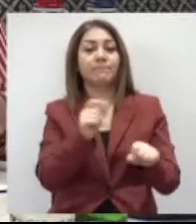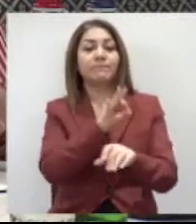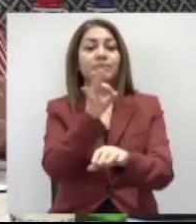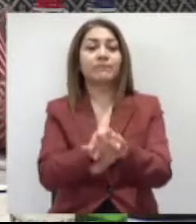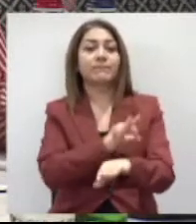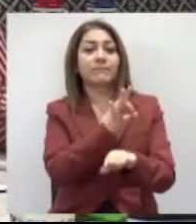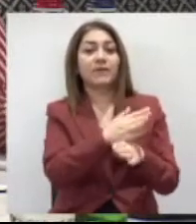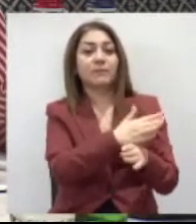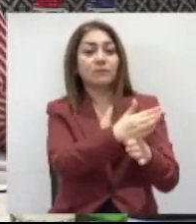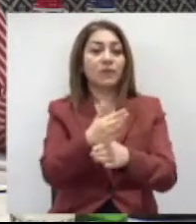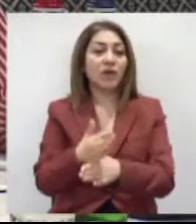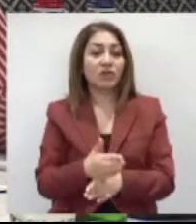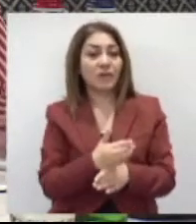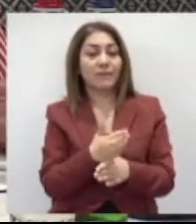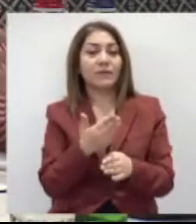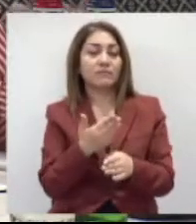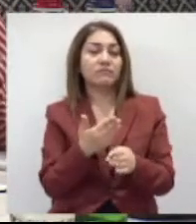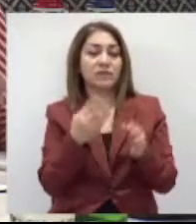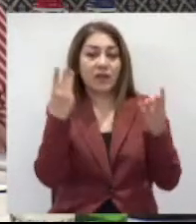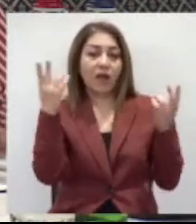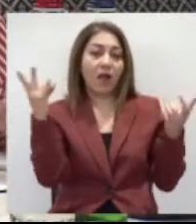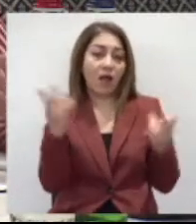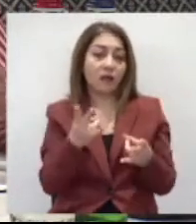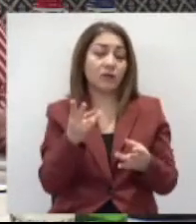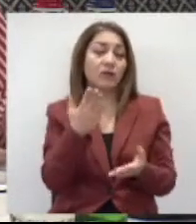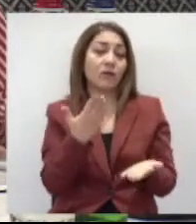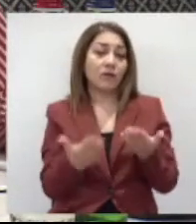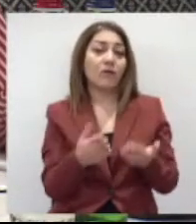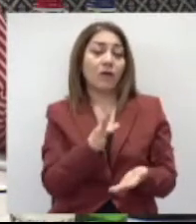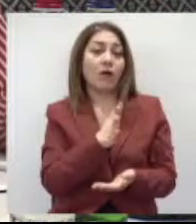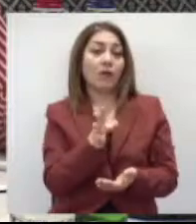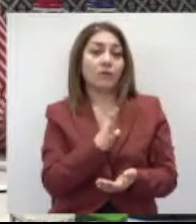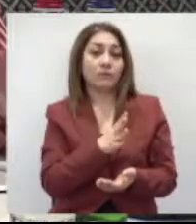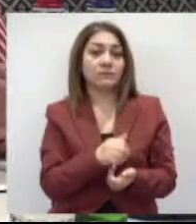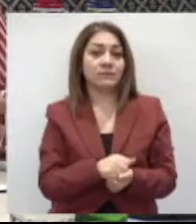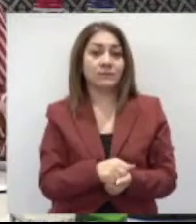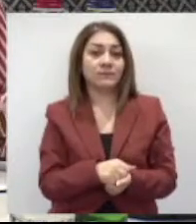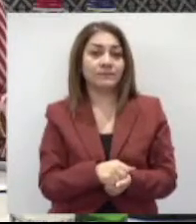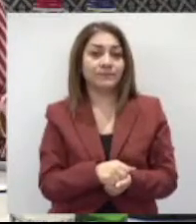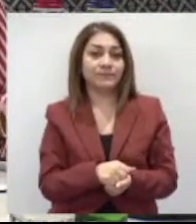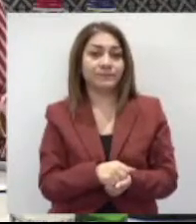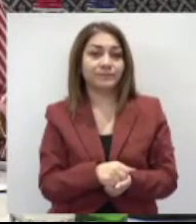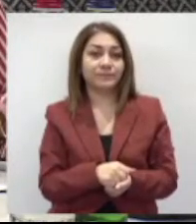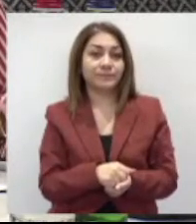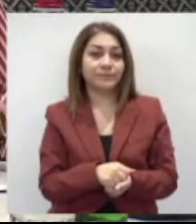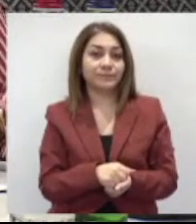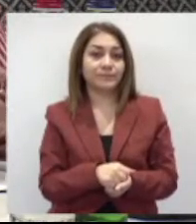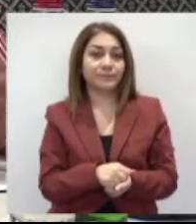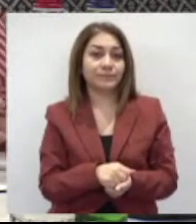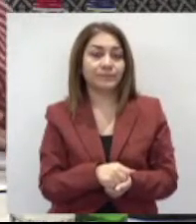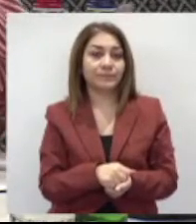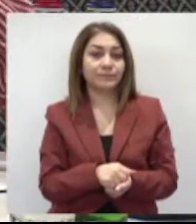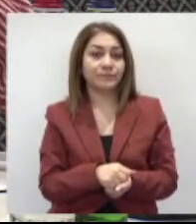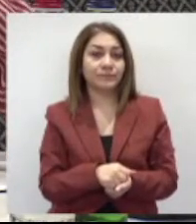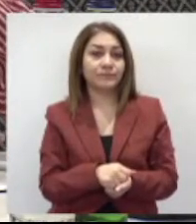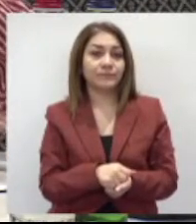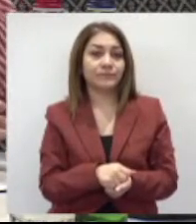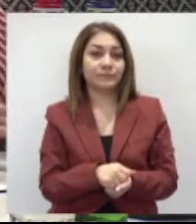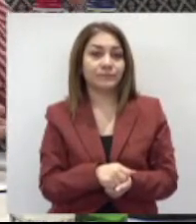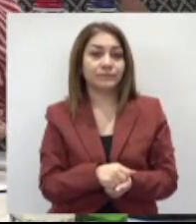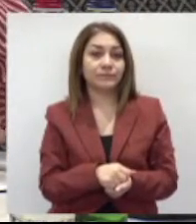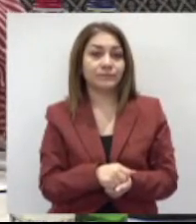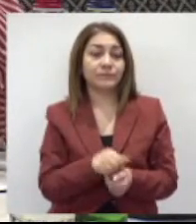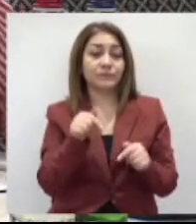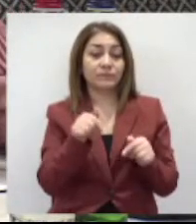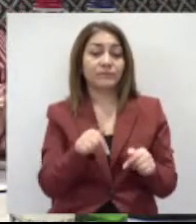ու հավասարակշռման առանձին մեխանիզմների փոփոխության, կատարելագործման կարիք, և բնականաբար